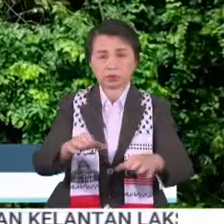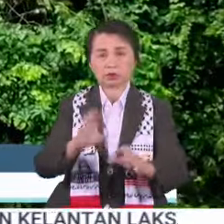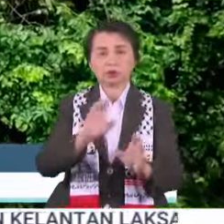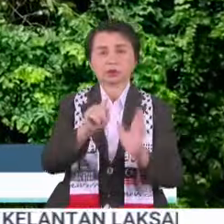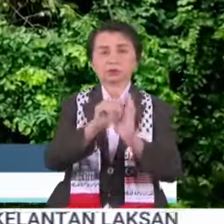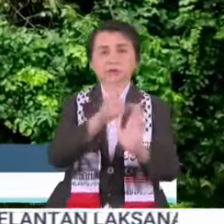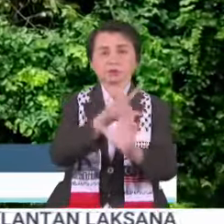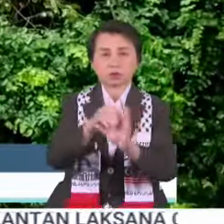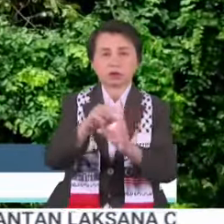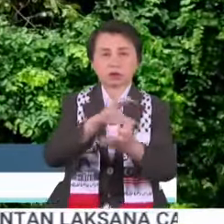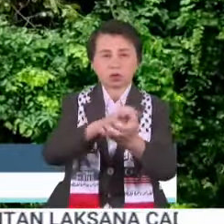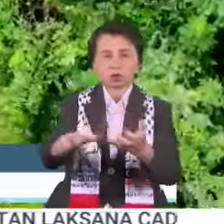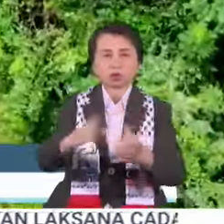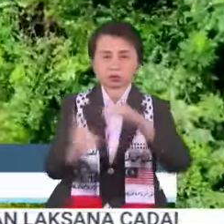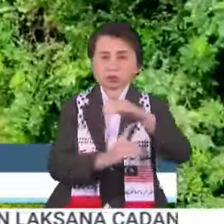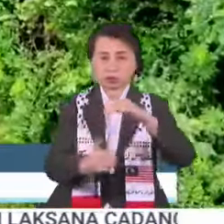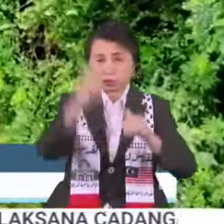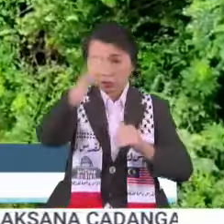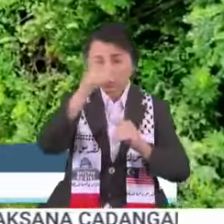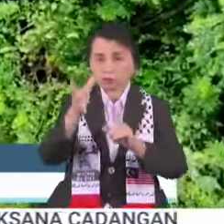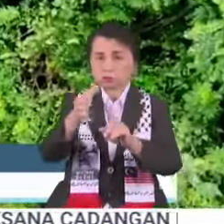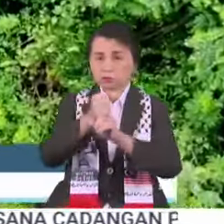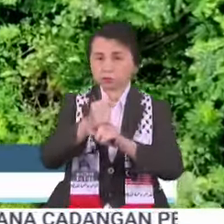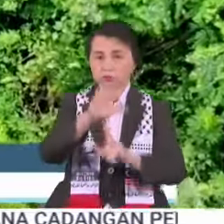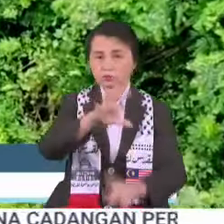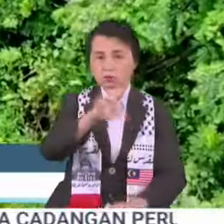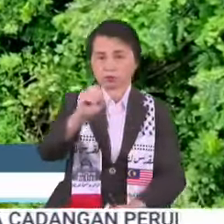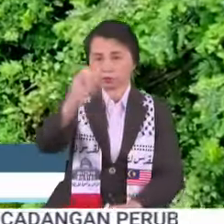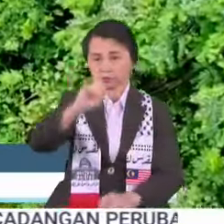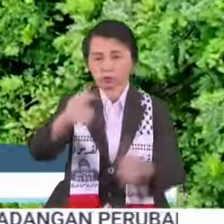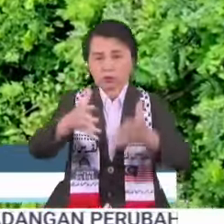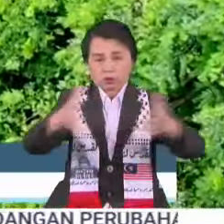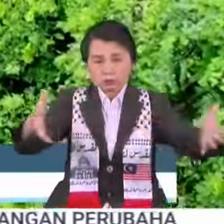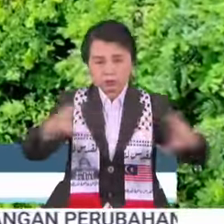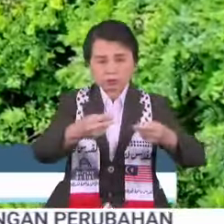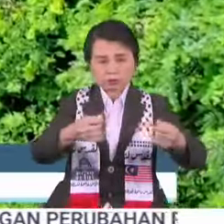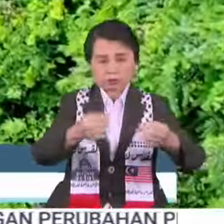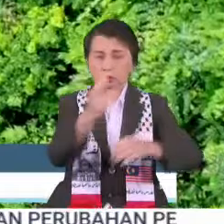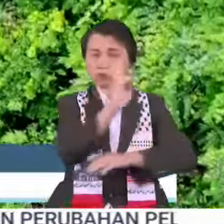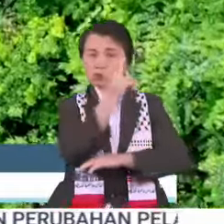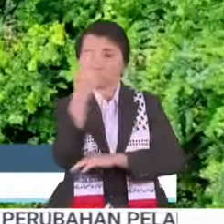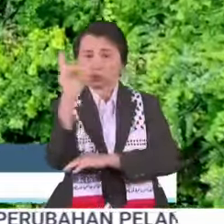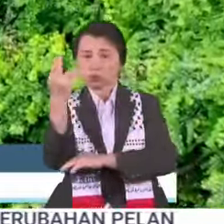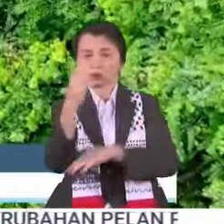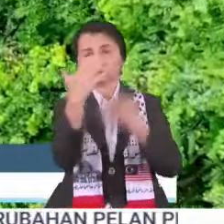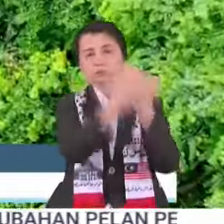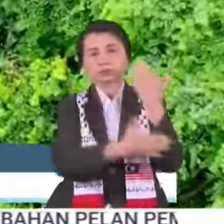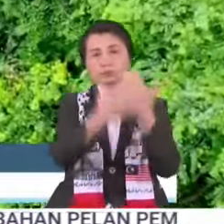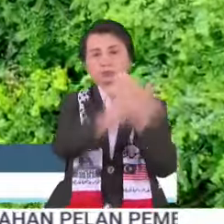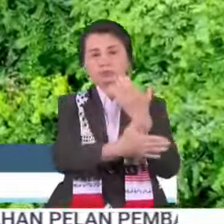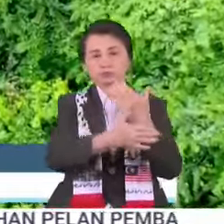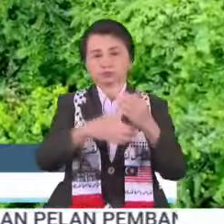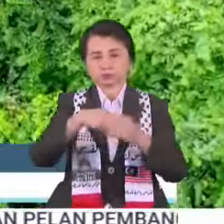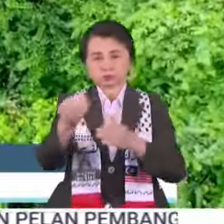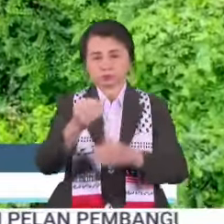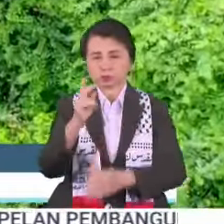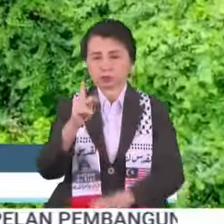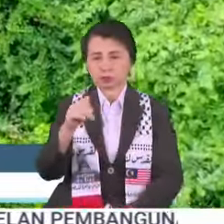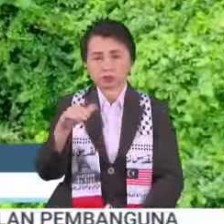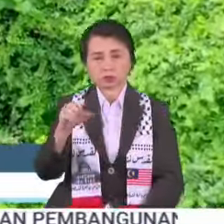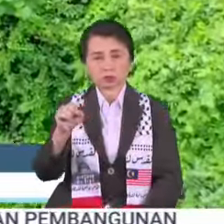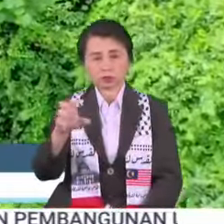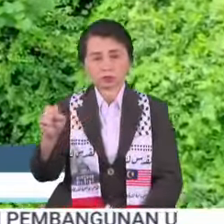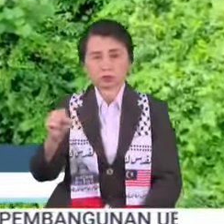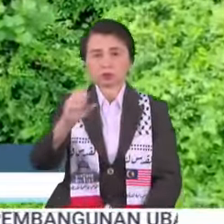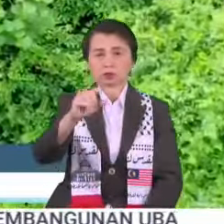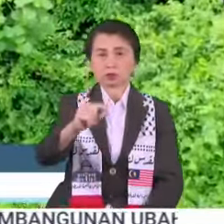Ini termasuk menjejaskan dasar kerajaan dalam mencapai 50% keluasan tanah berhutan di Semenanjung. Pengeluaran KESAS di jajahan